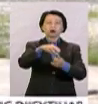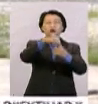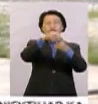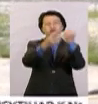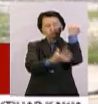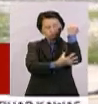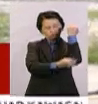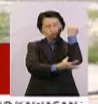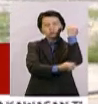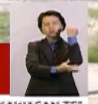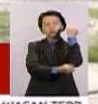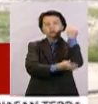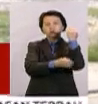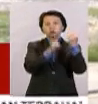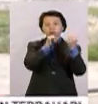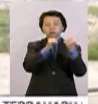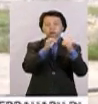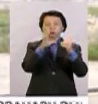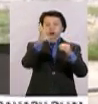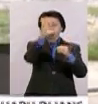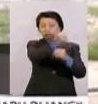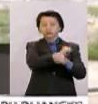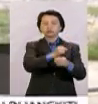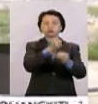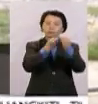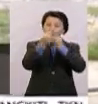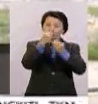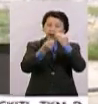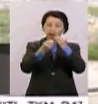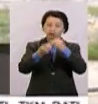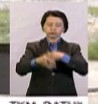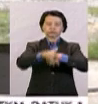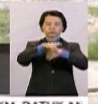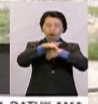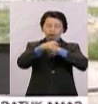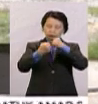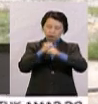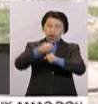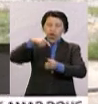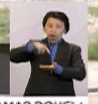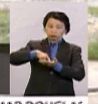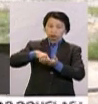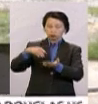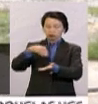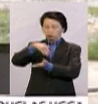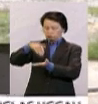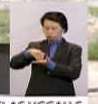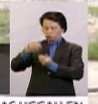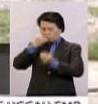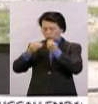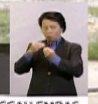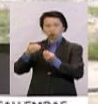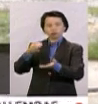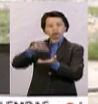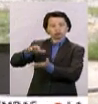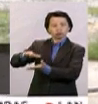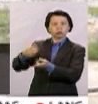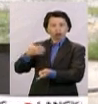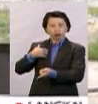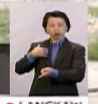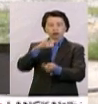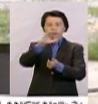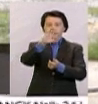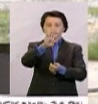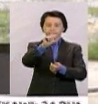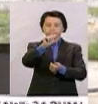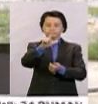dan miskin, tidak terputus bekalan makanan. Pada awal tahun ini, pusat bekalan makanan telah diwujudkan di daerah Baling